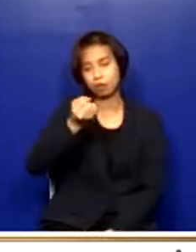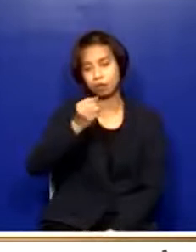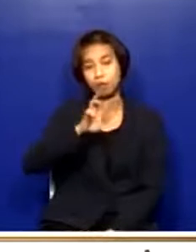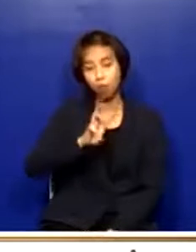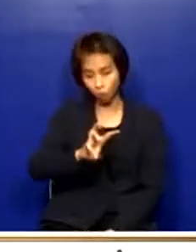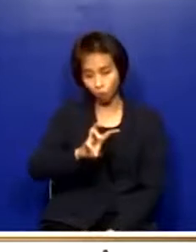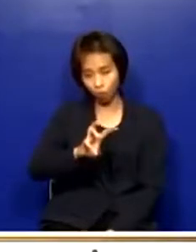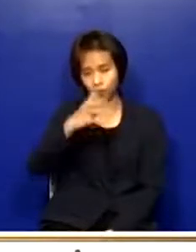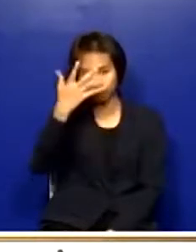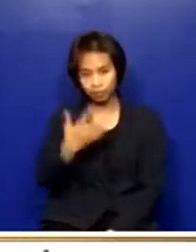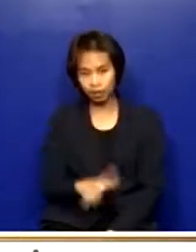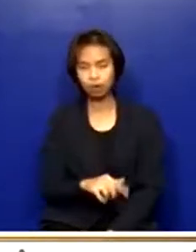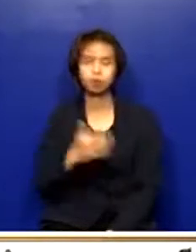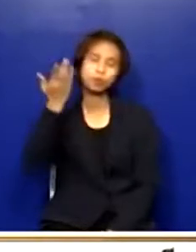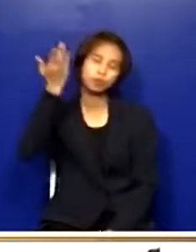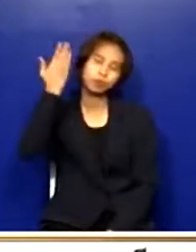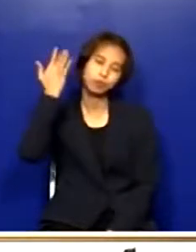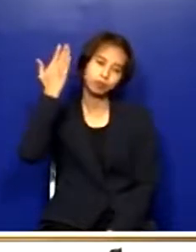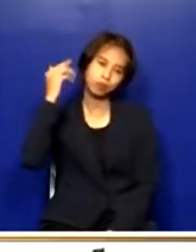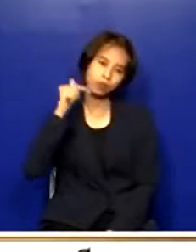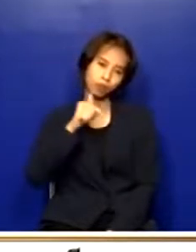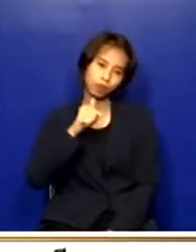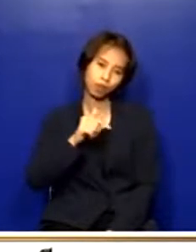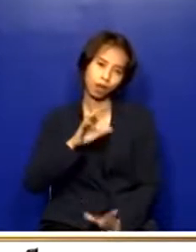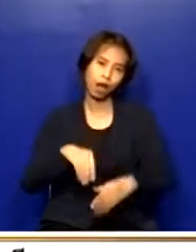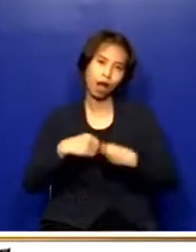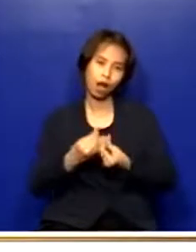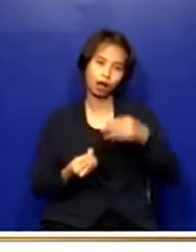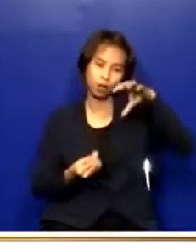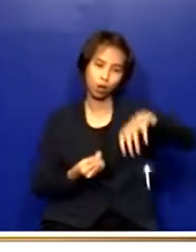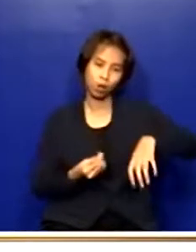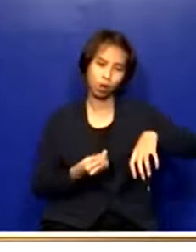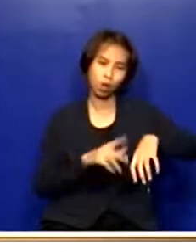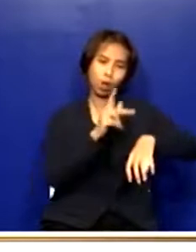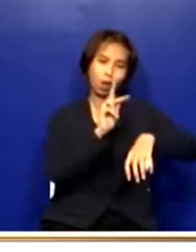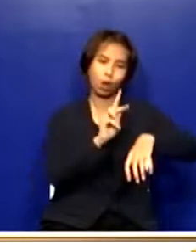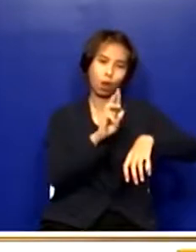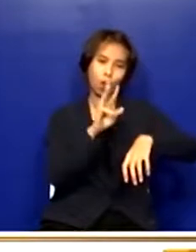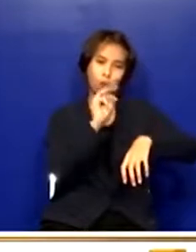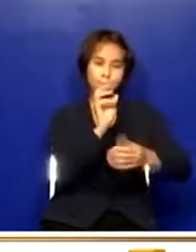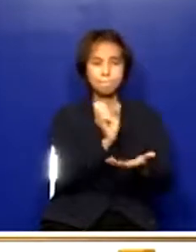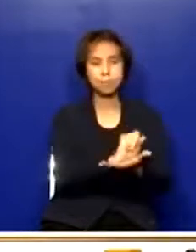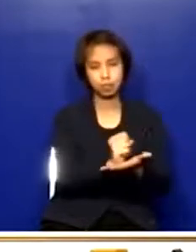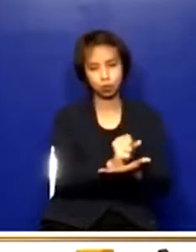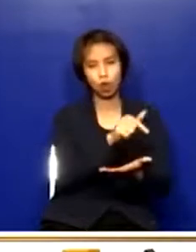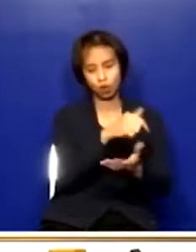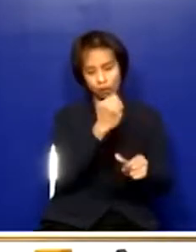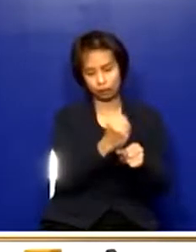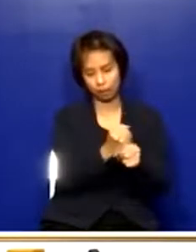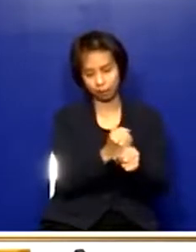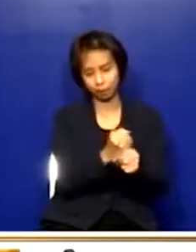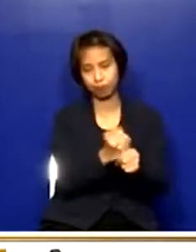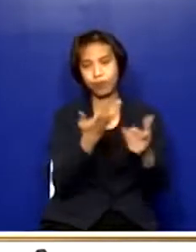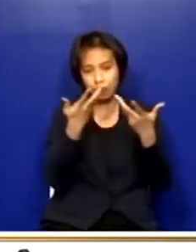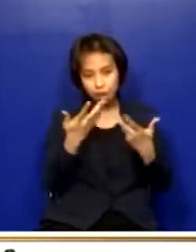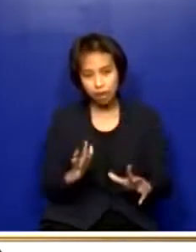ซึในปีพทธศักราษขนดนั้นเนี่ยที่มอบมอบใหเป็กมประาสุขข้อ นะครับเป็ิคม ปร